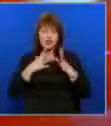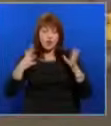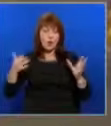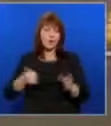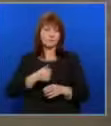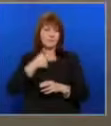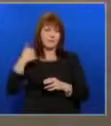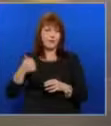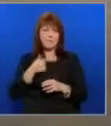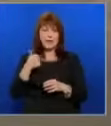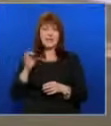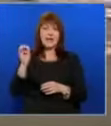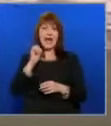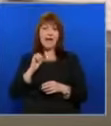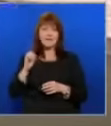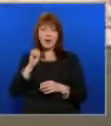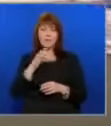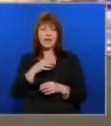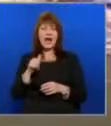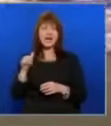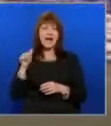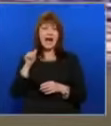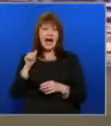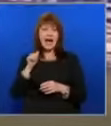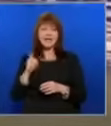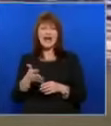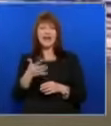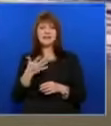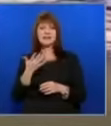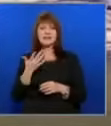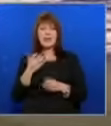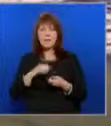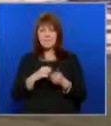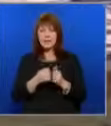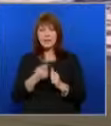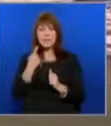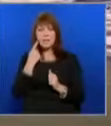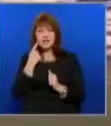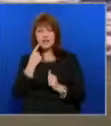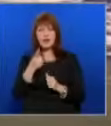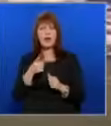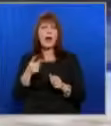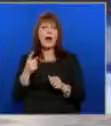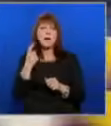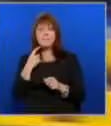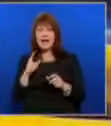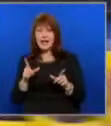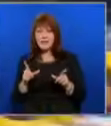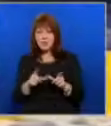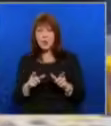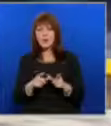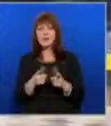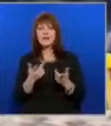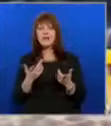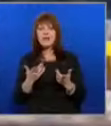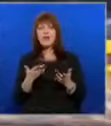Детронирал е европейските шампиони Аякс, Нотингам Форест и Ливърпул, играл е славни битки с Барселона и Байер Мюнхен. Но заради капацитета на